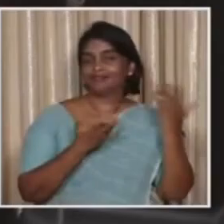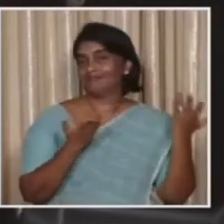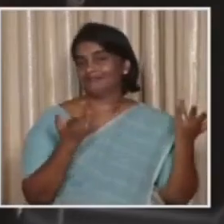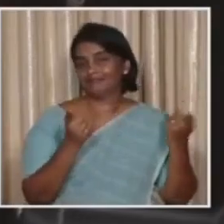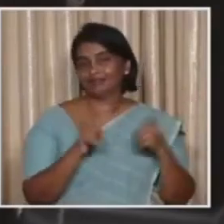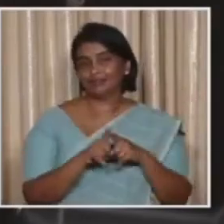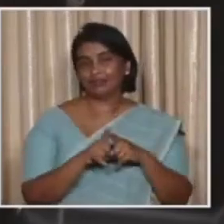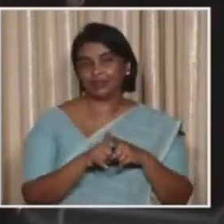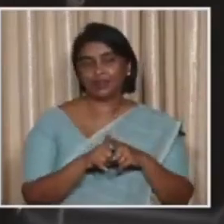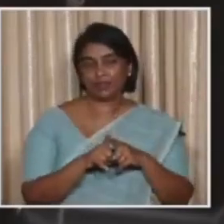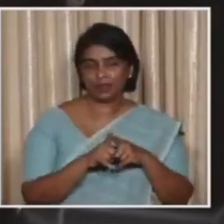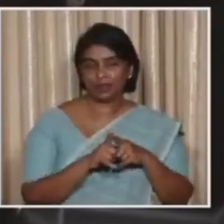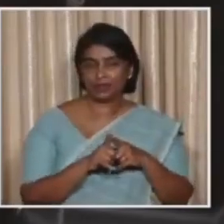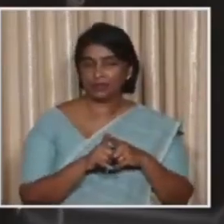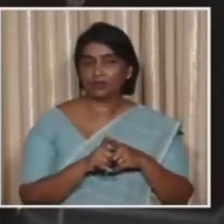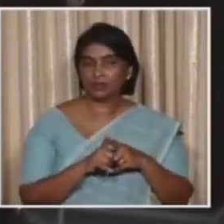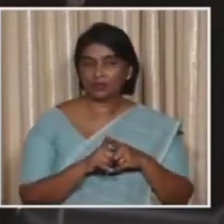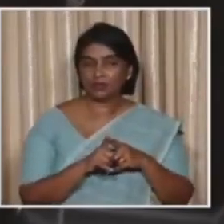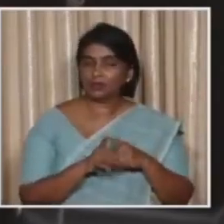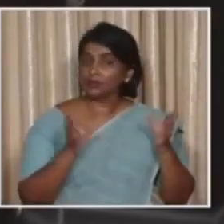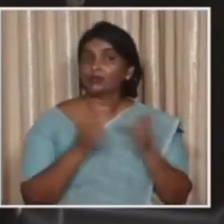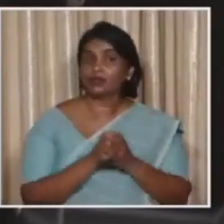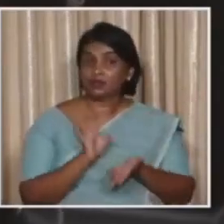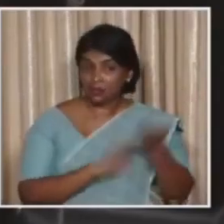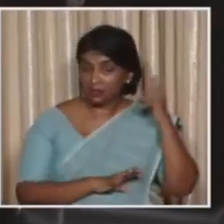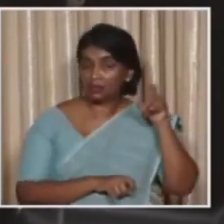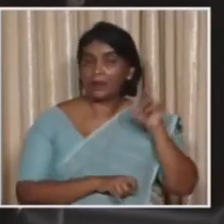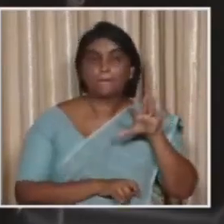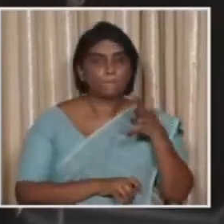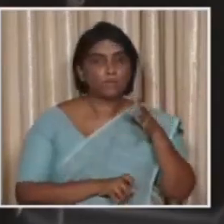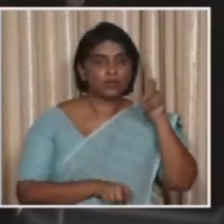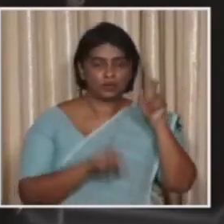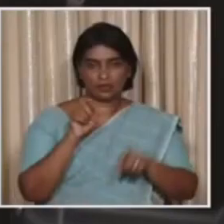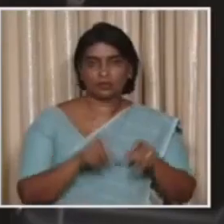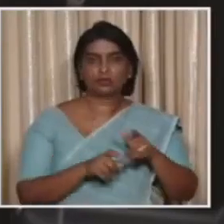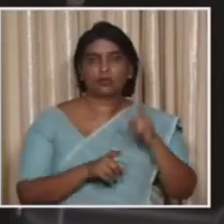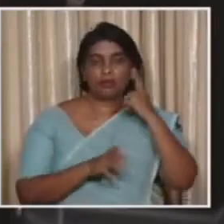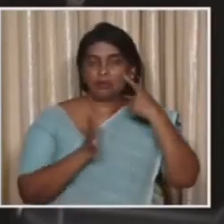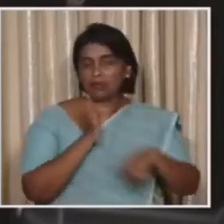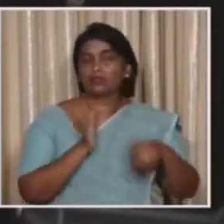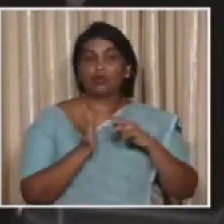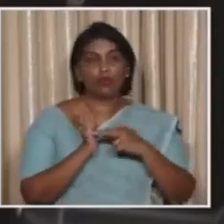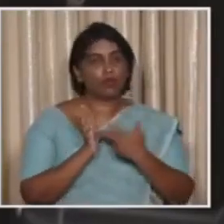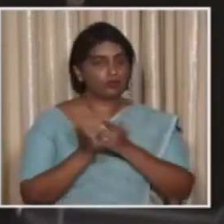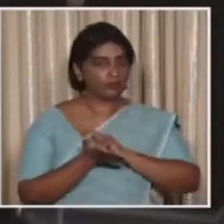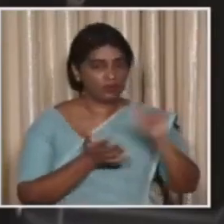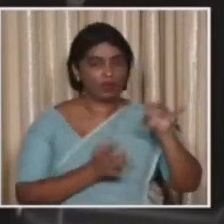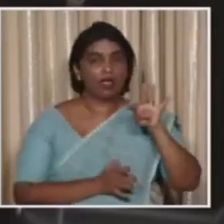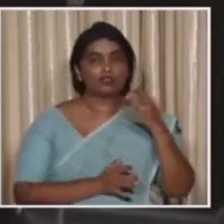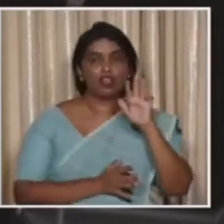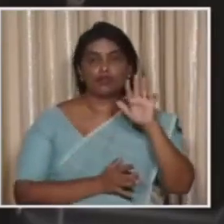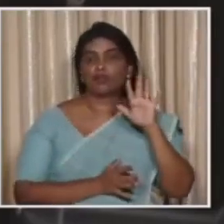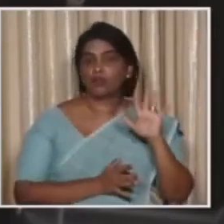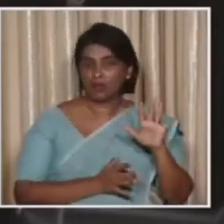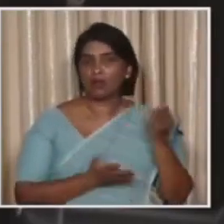මේ ඍතුමය කාණ්ඩ සඳහා යවපු අයගෙන් 500ක ප්‍රමාණයක් පයිලට් ප්‍රොජෙක්ට් එකක් සඳහා යවුවා.